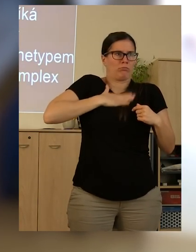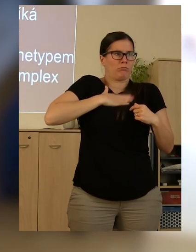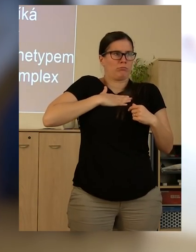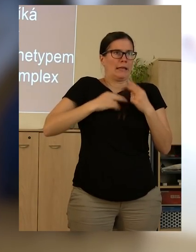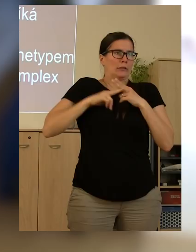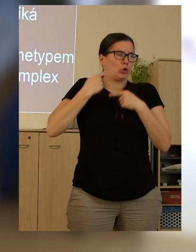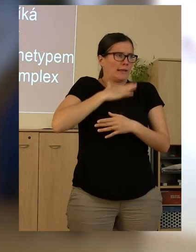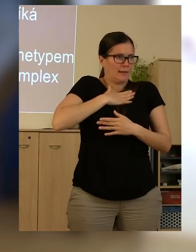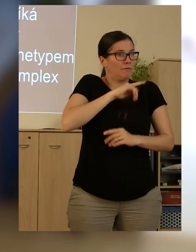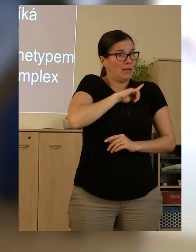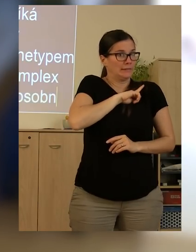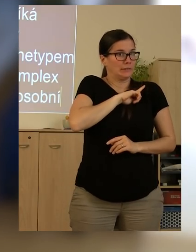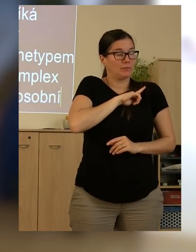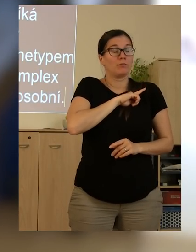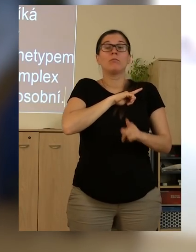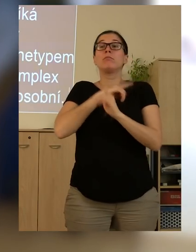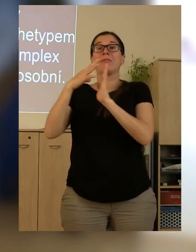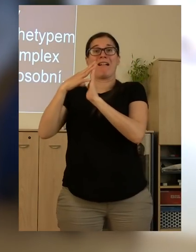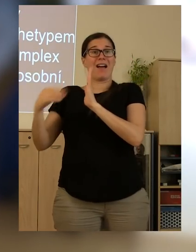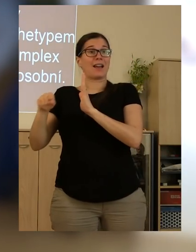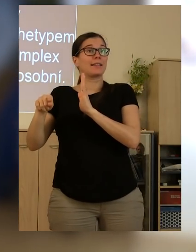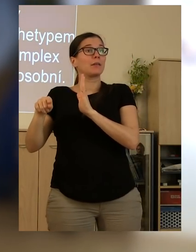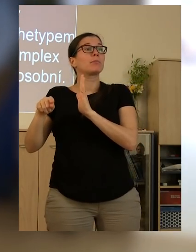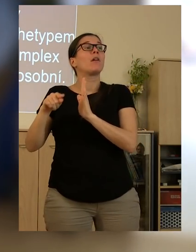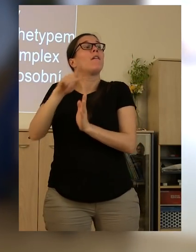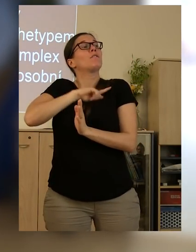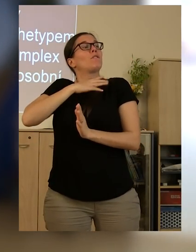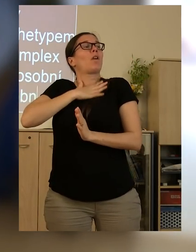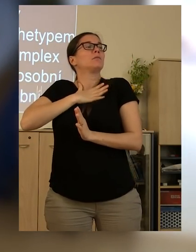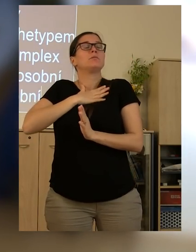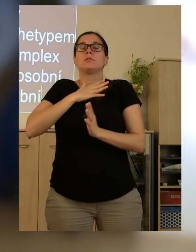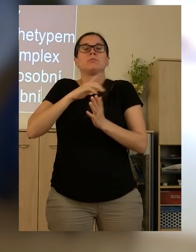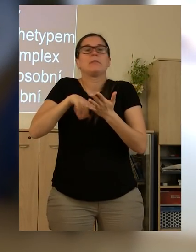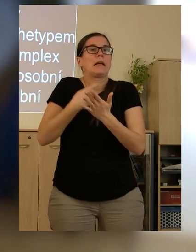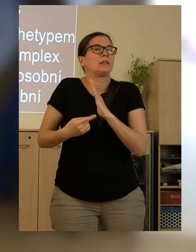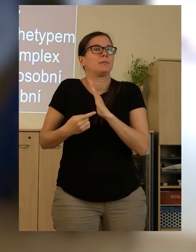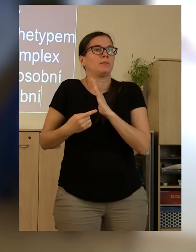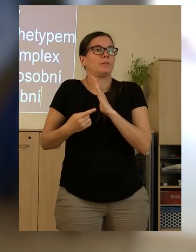je osobní, zatímco archetyp je neosobní.